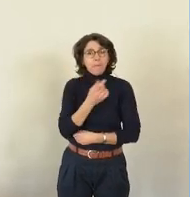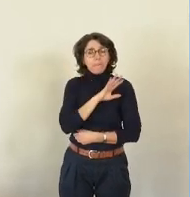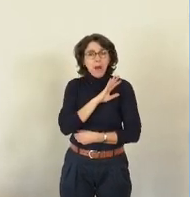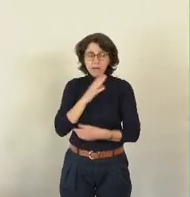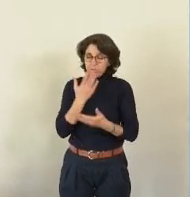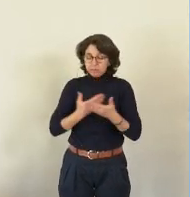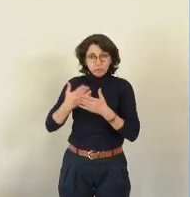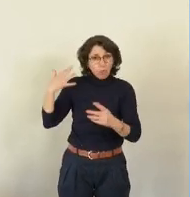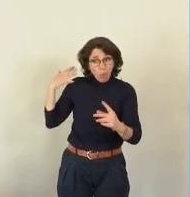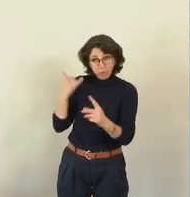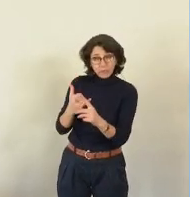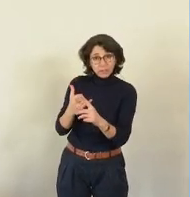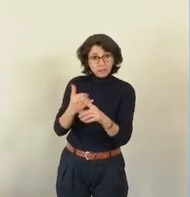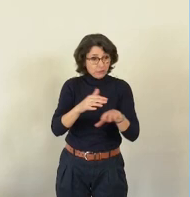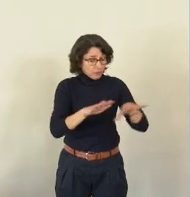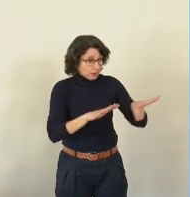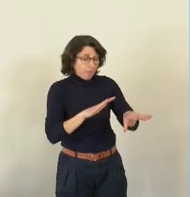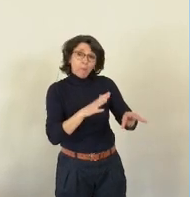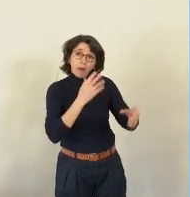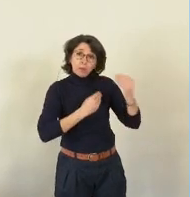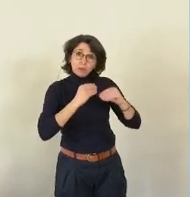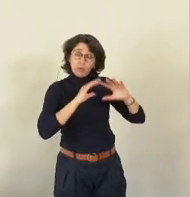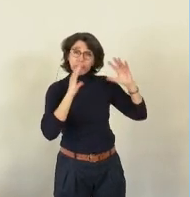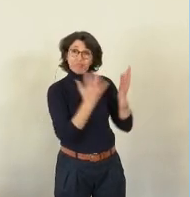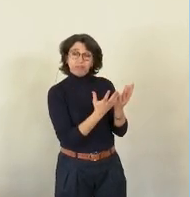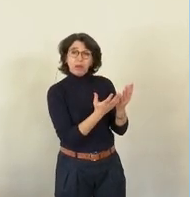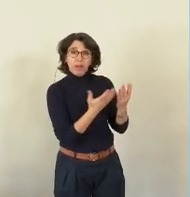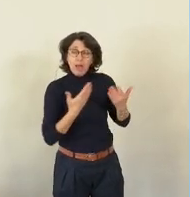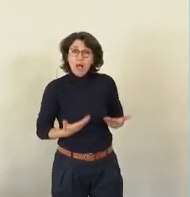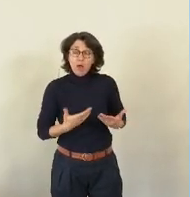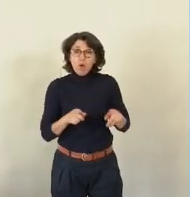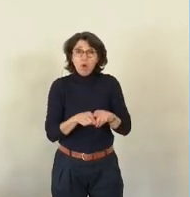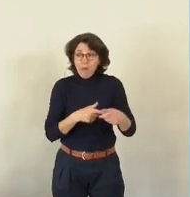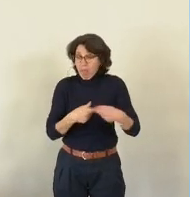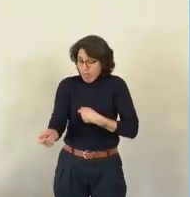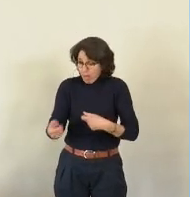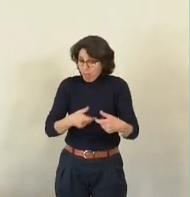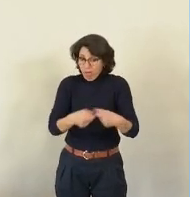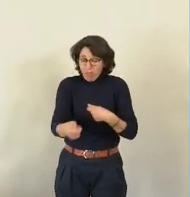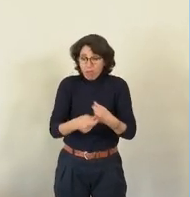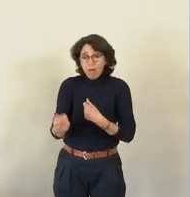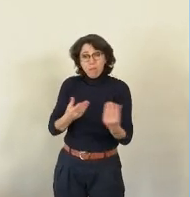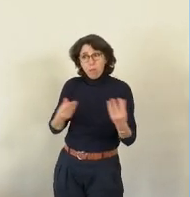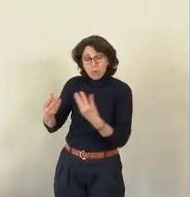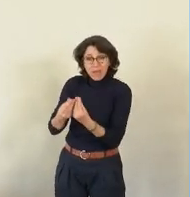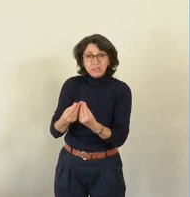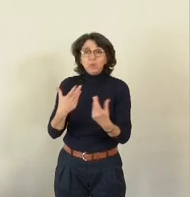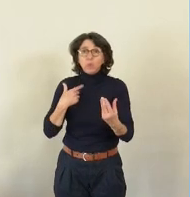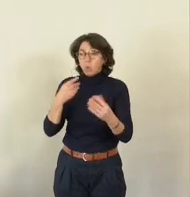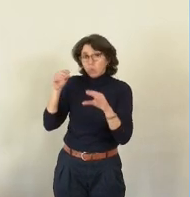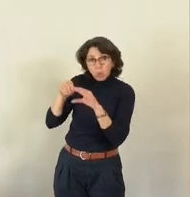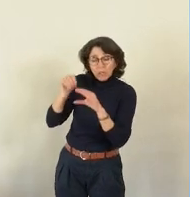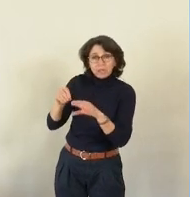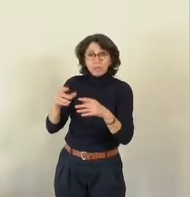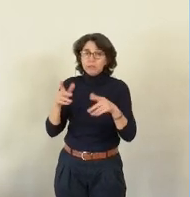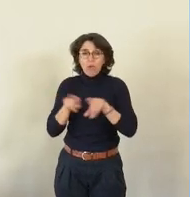agroalimentaire actuel échoue dans sa double mission de nourrir la population dans son dans son entièreté de